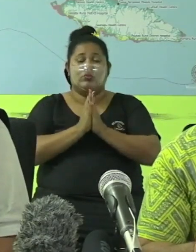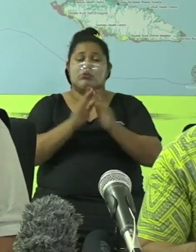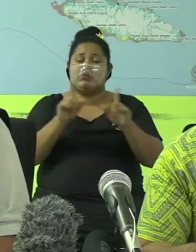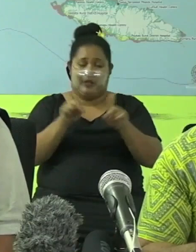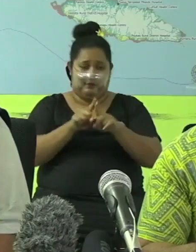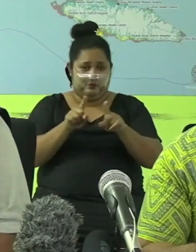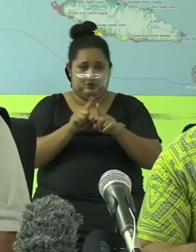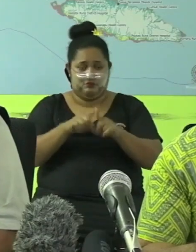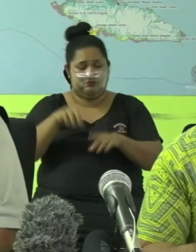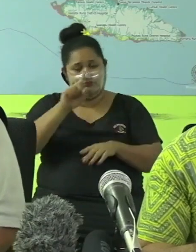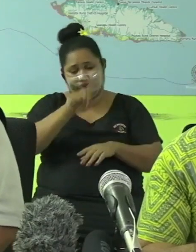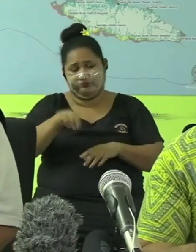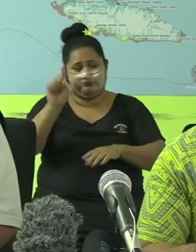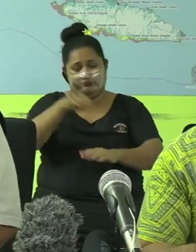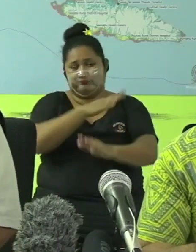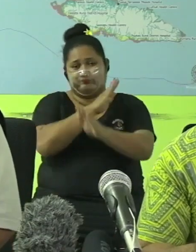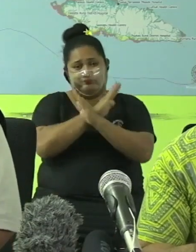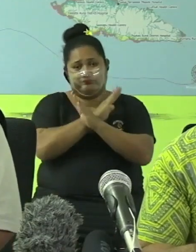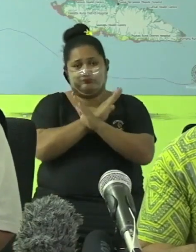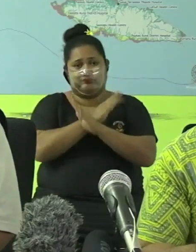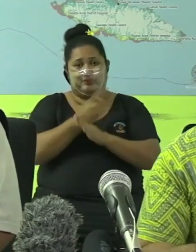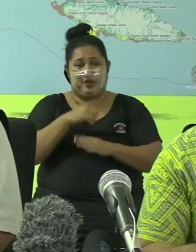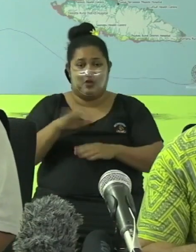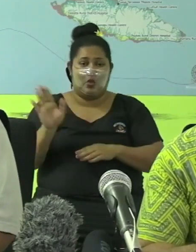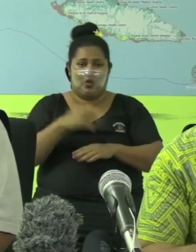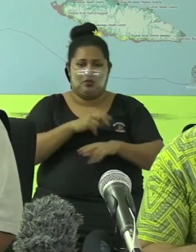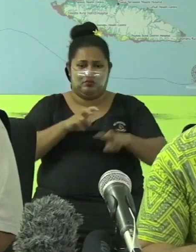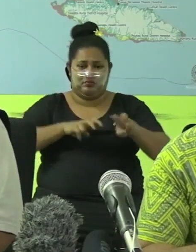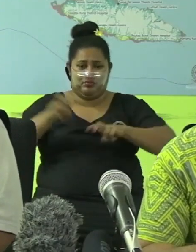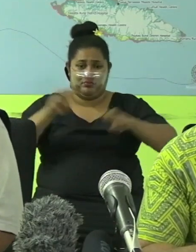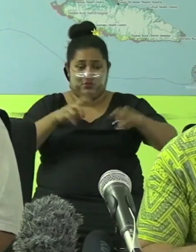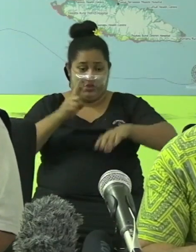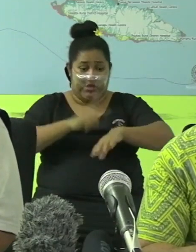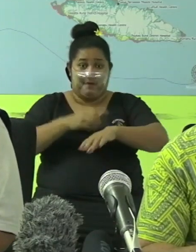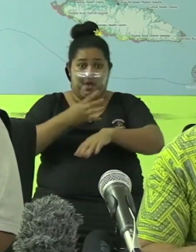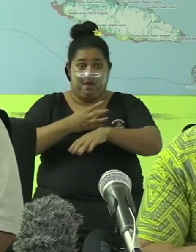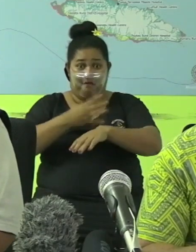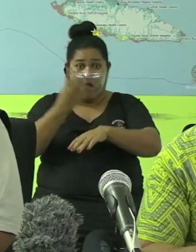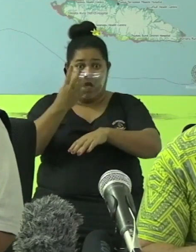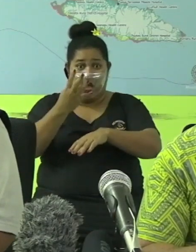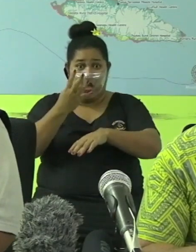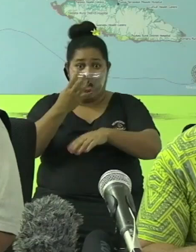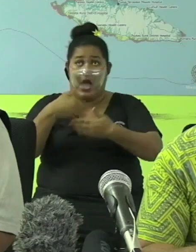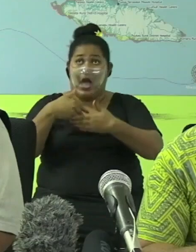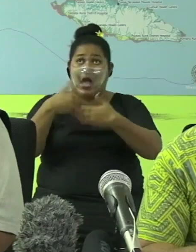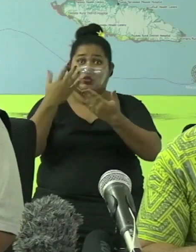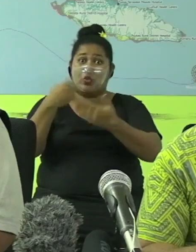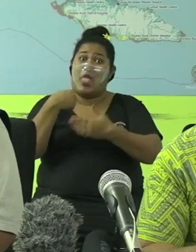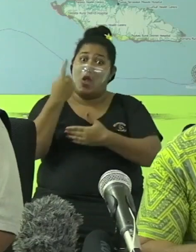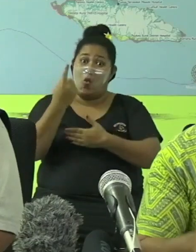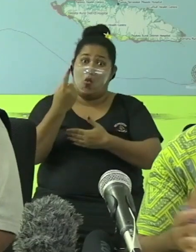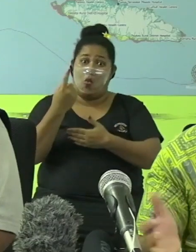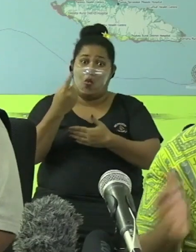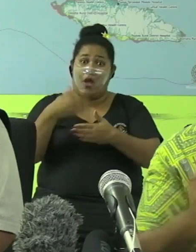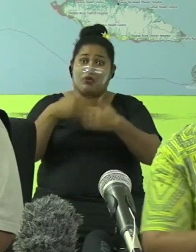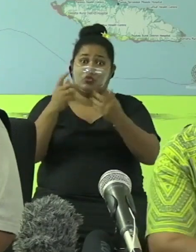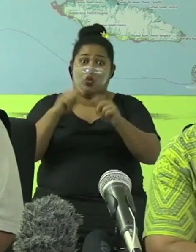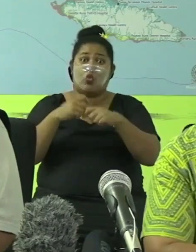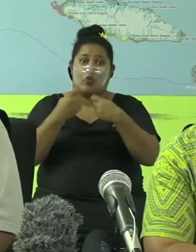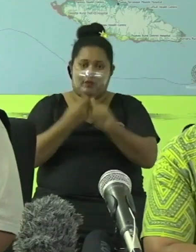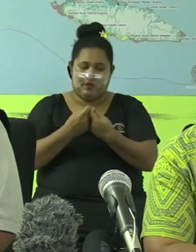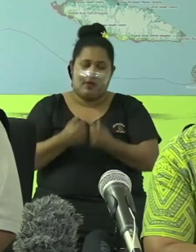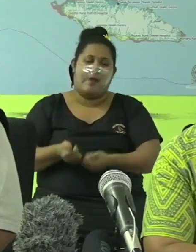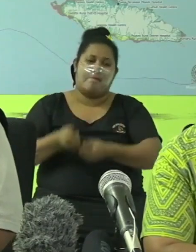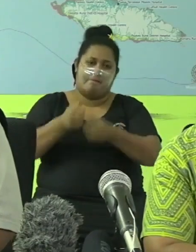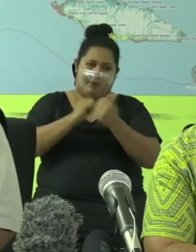foʻi ia o le feoaʻiga le toʻatele e talo le fā I le afiafi o le aso ataeao ma le aso tofi ia ona toe foʻi lea o le